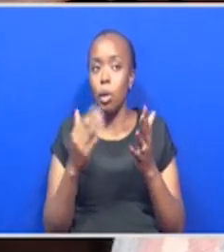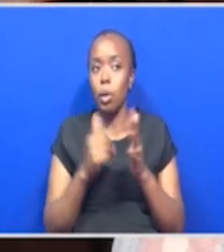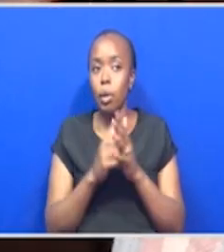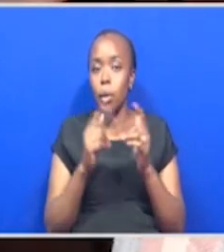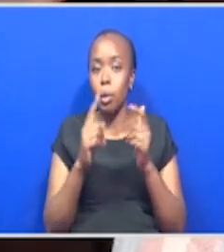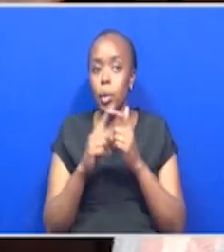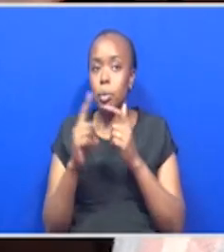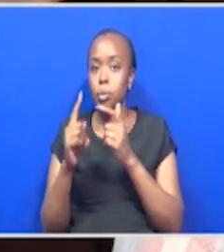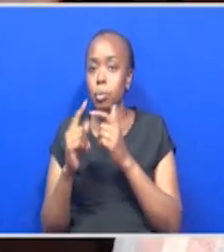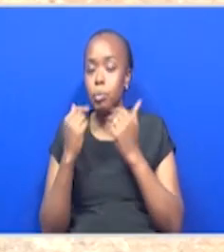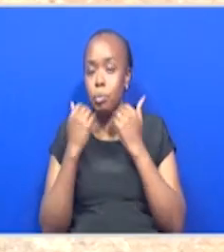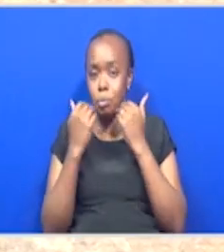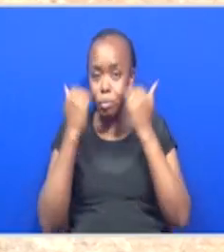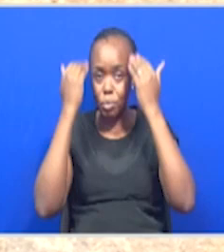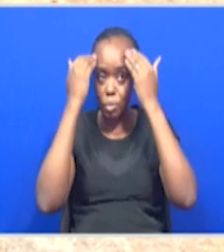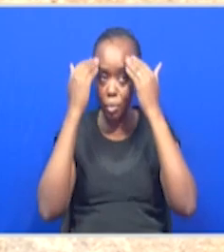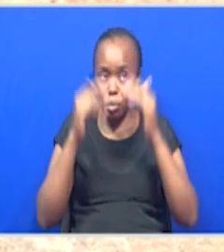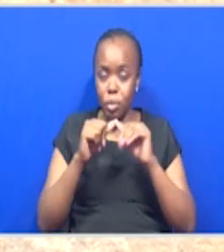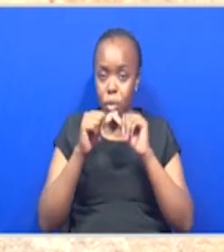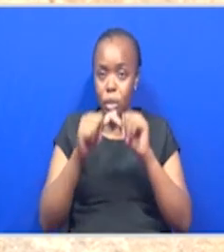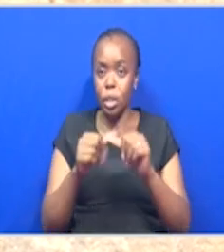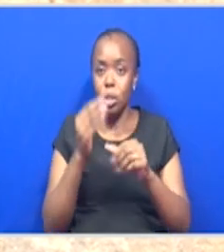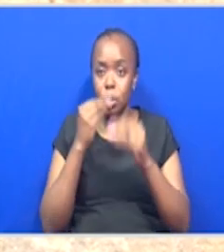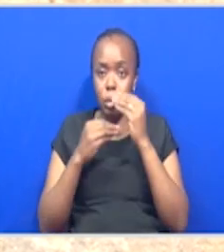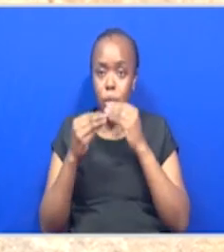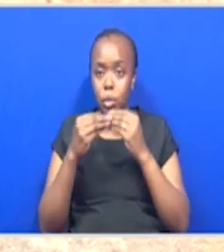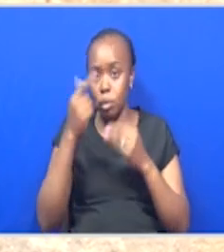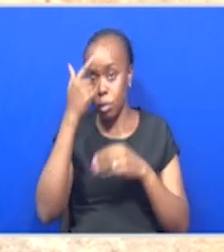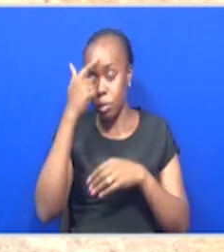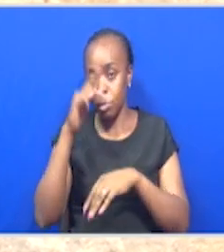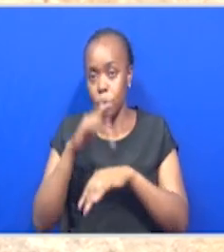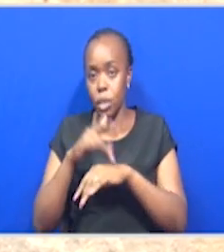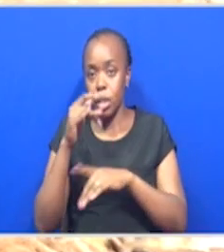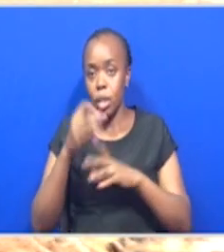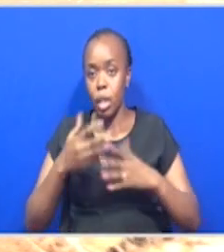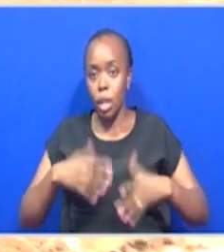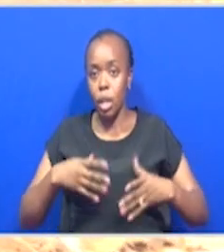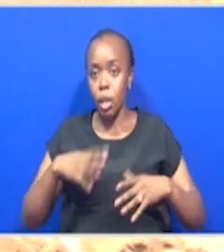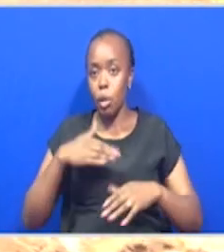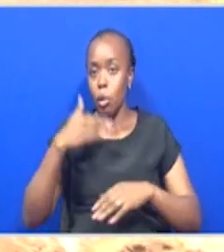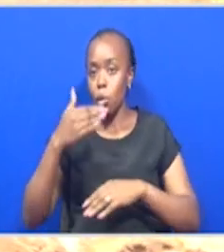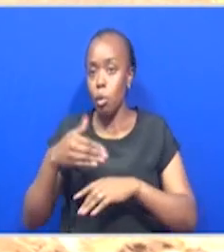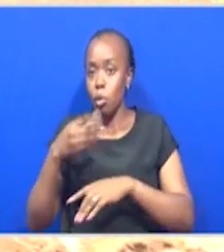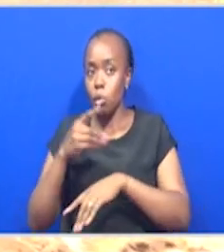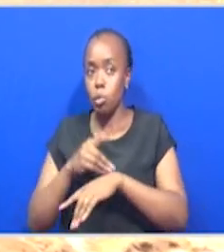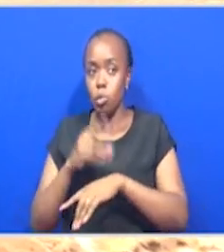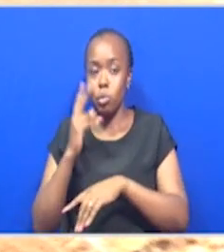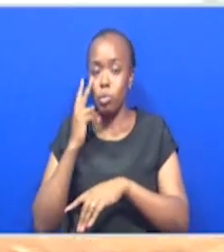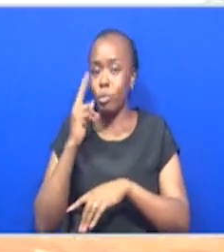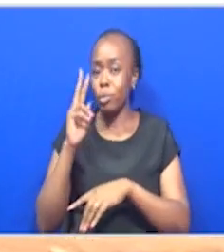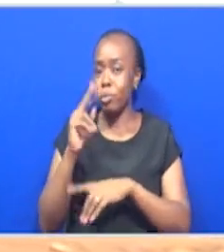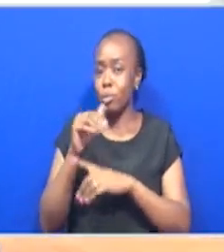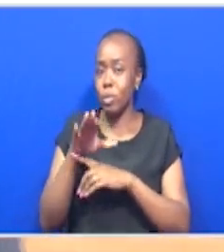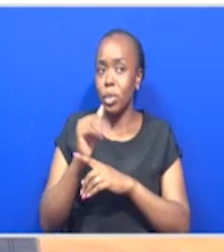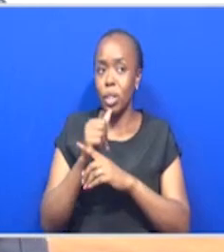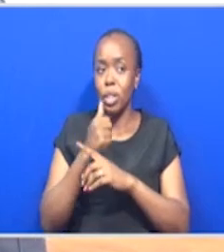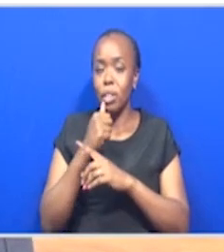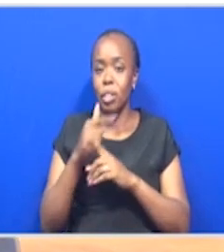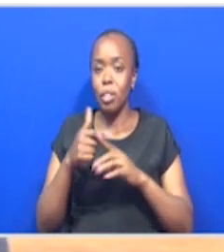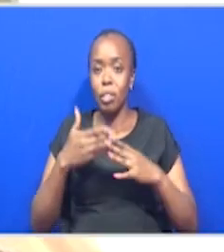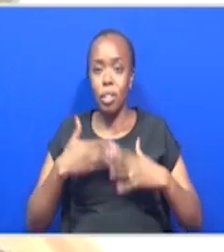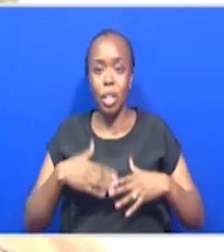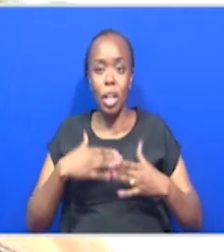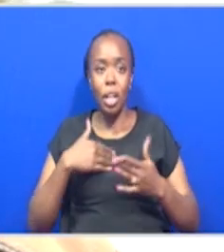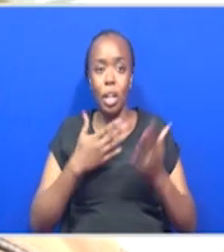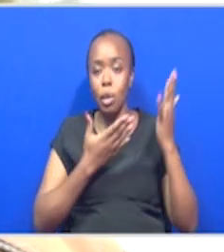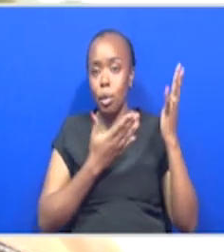and depression remains the food for the affected victims. Every day they stare at the graves of their loved ones while they